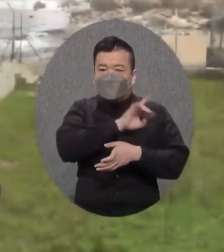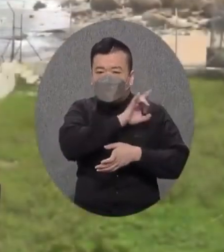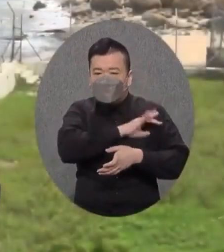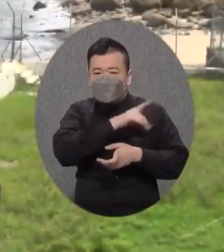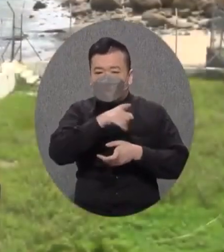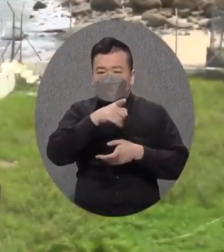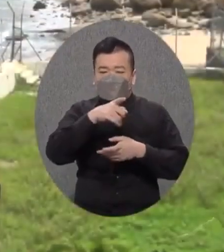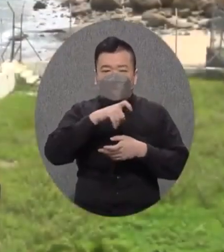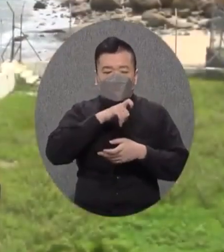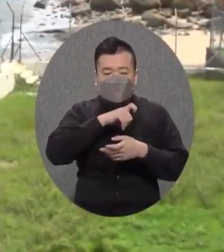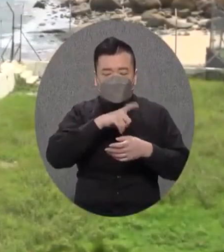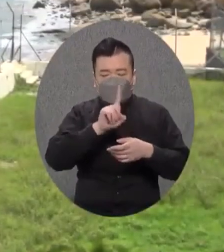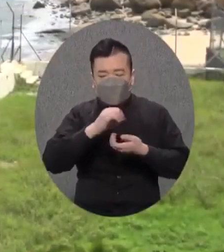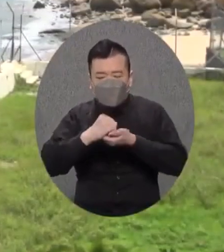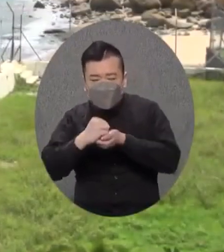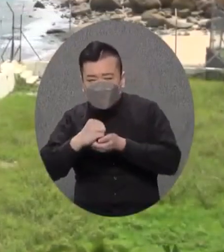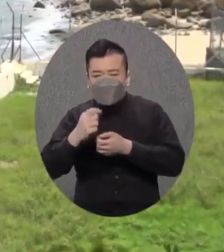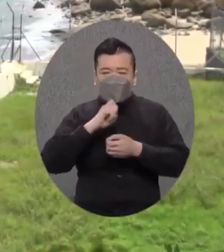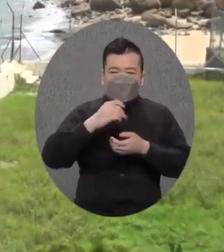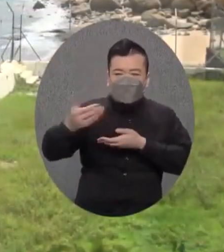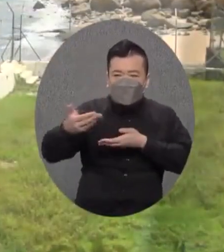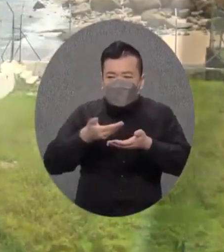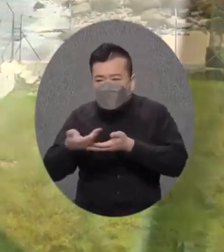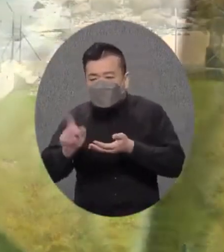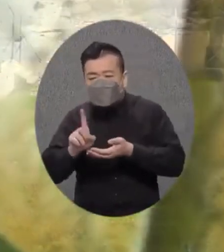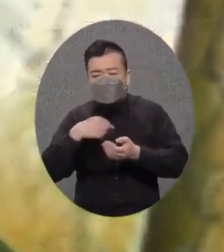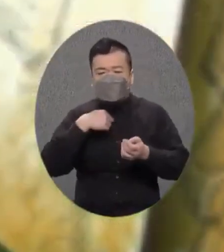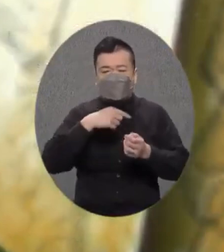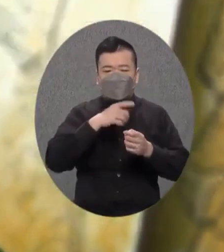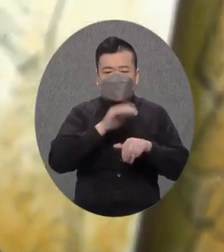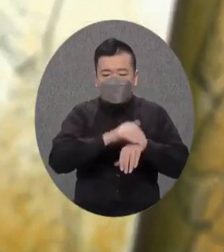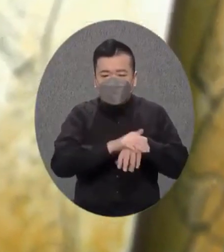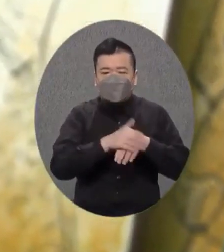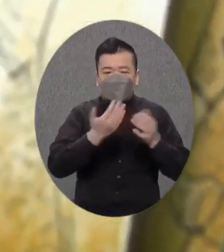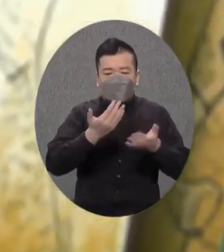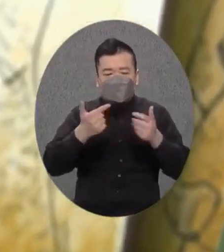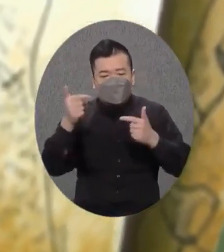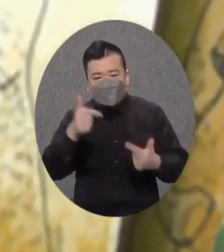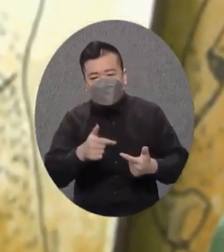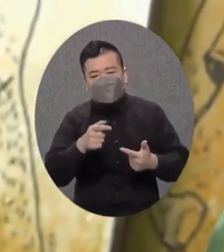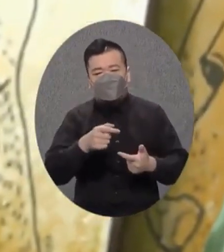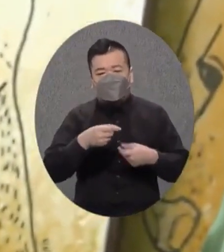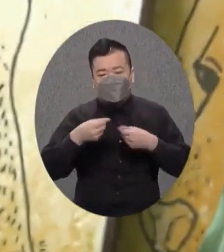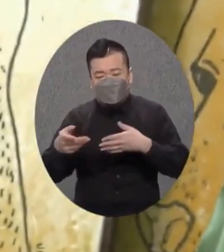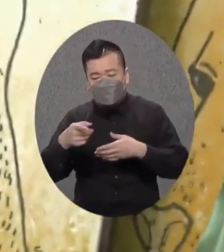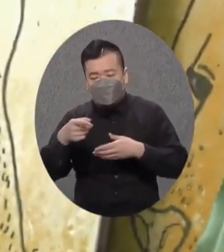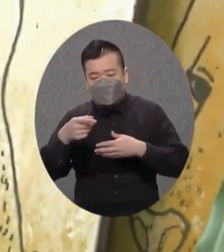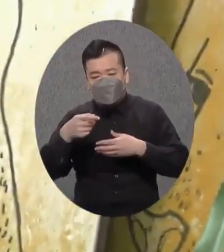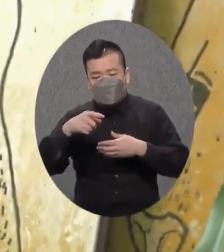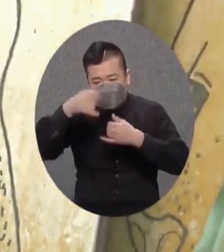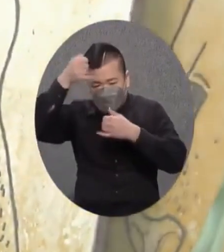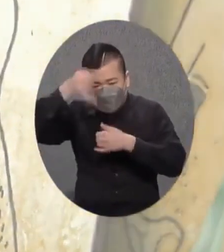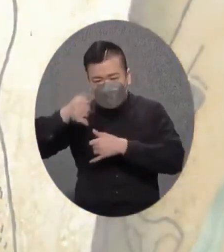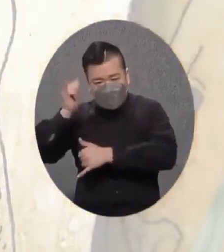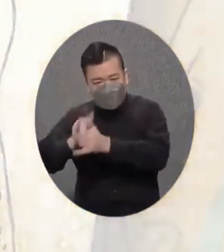的中間的一些互動，或者用另外一個模式 去保存，或者繼續去 pass 給其他即下一代